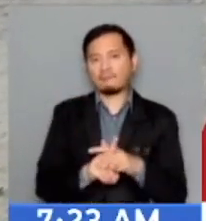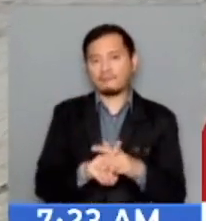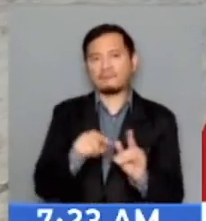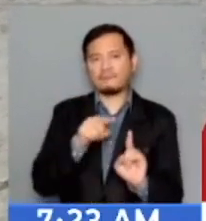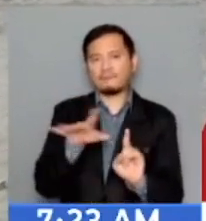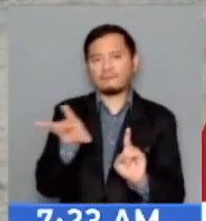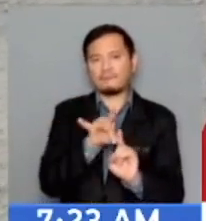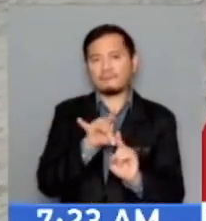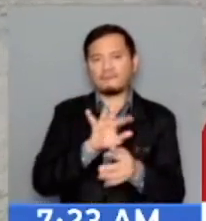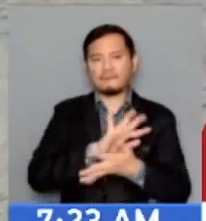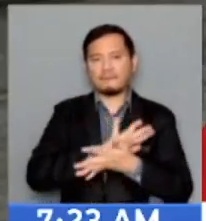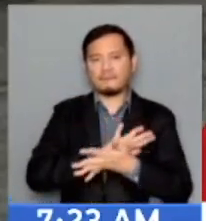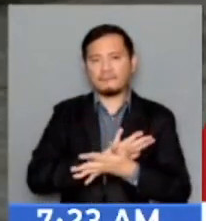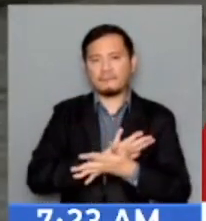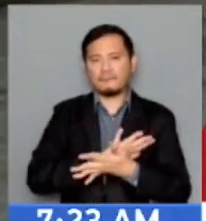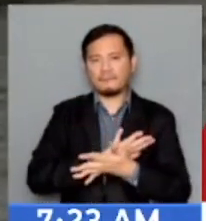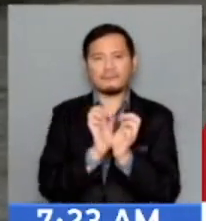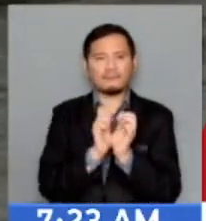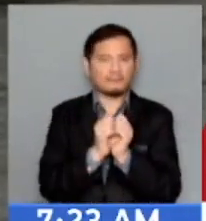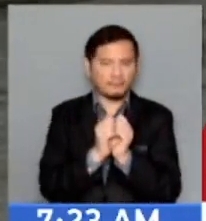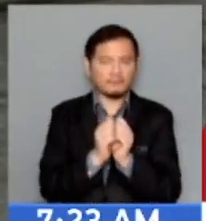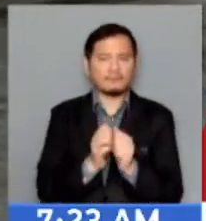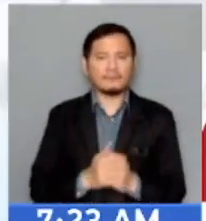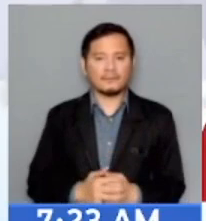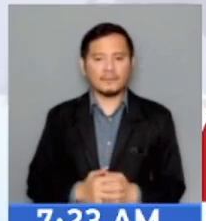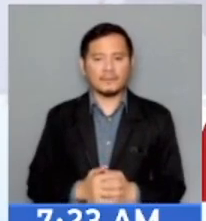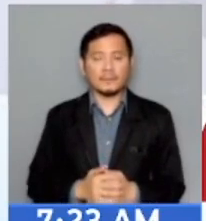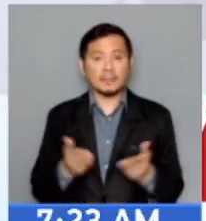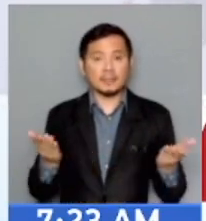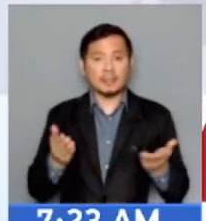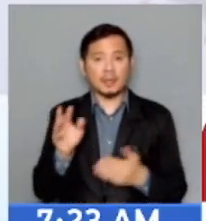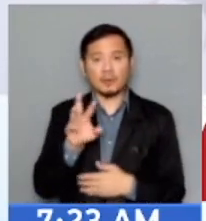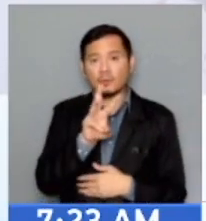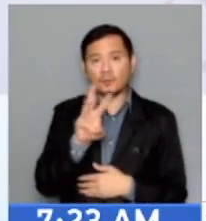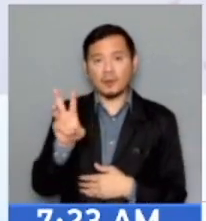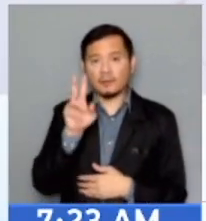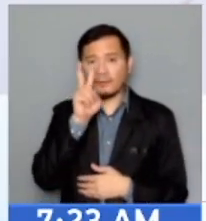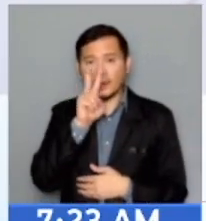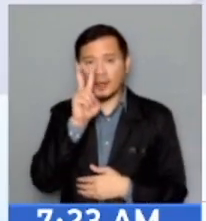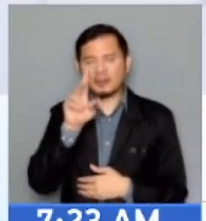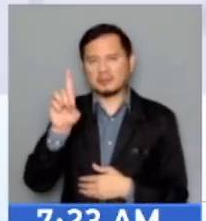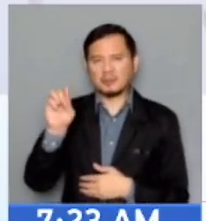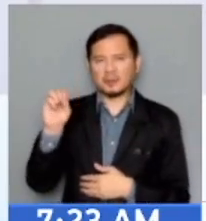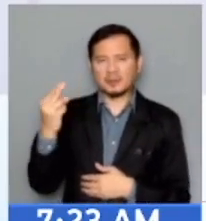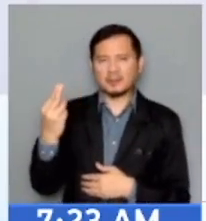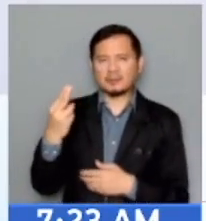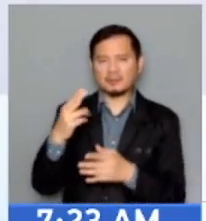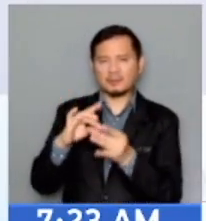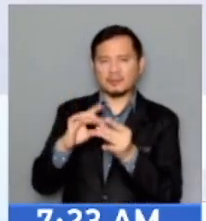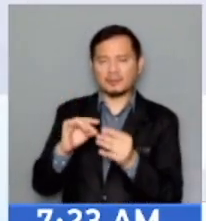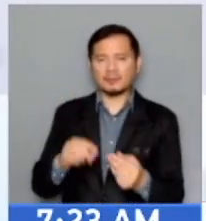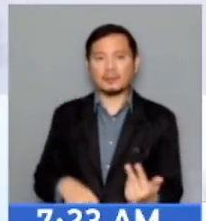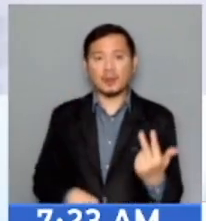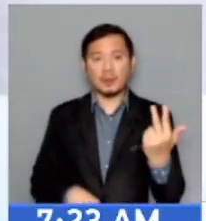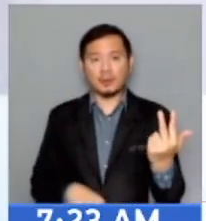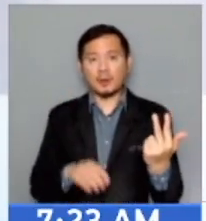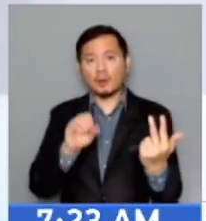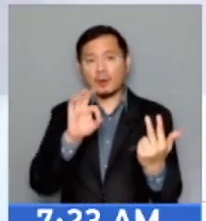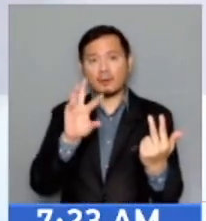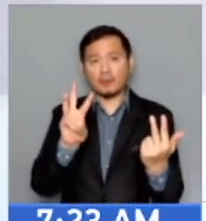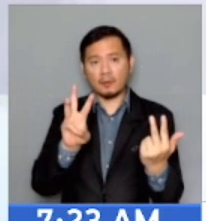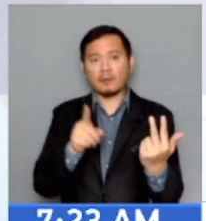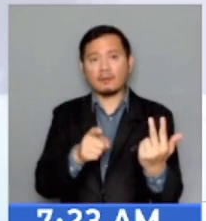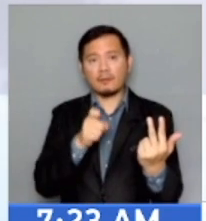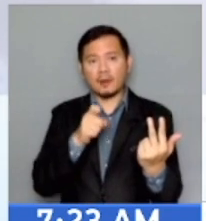BA.2.12.1 ang na-detect sa Western Visayas ayon sa Department of Health. 3 ay returning overseas Filipinos mula Amerika na naninirahan sa isang